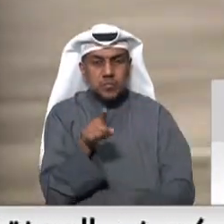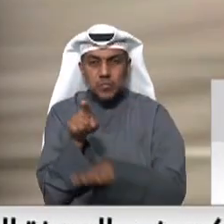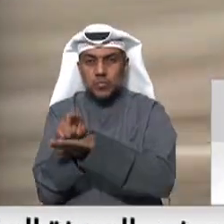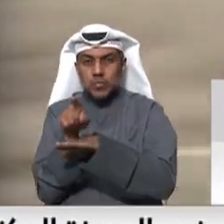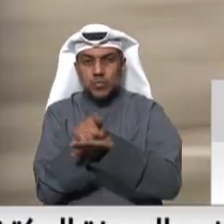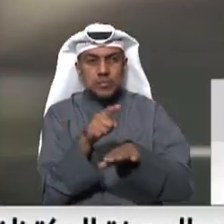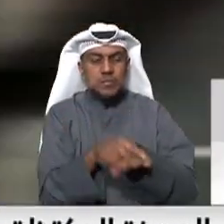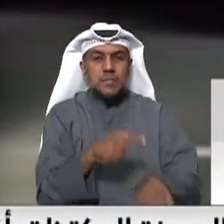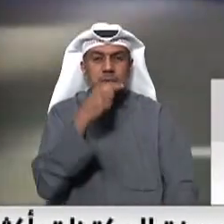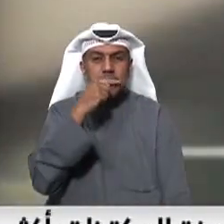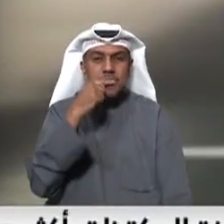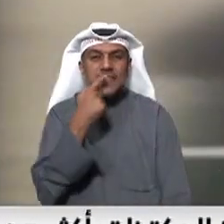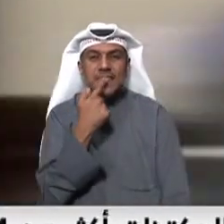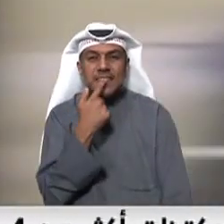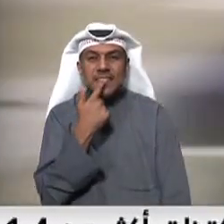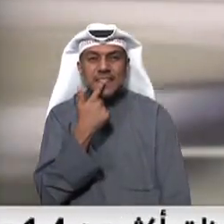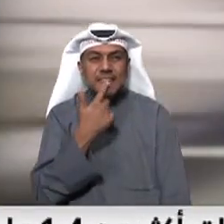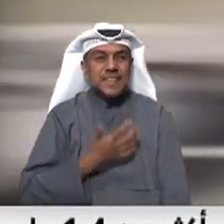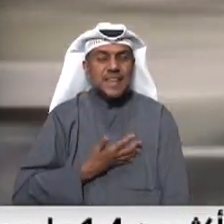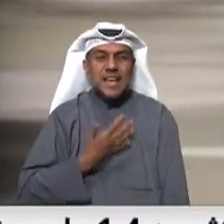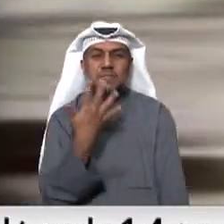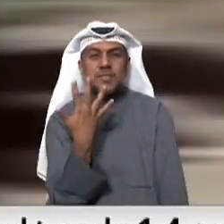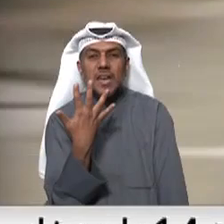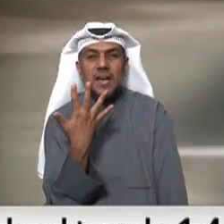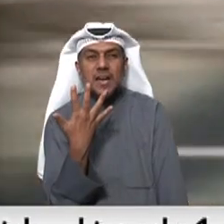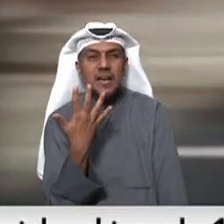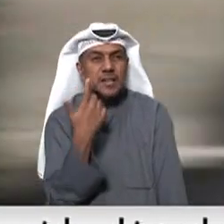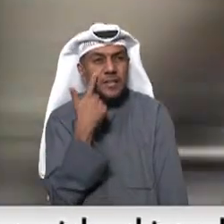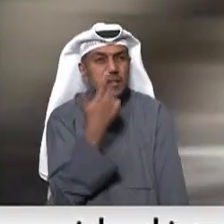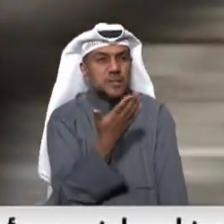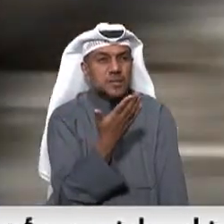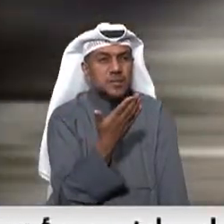هند. هذه سيارة عائلة حمادة